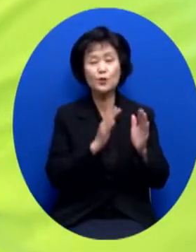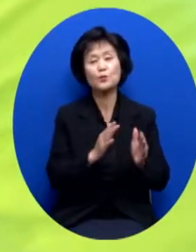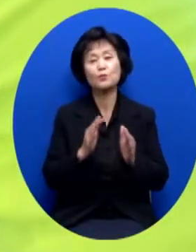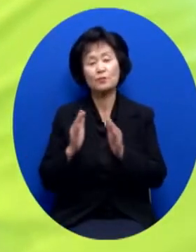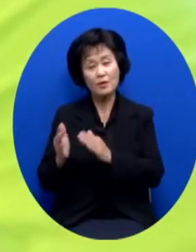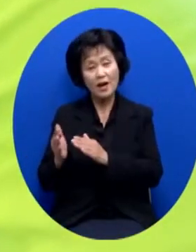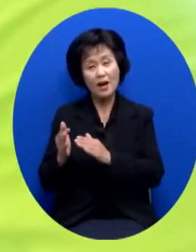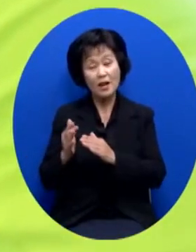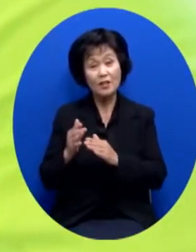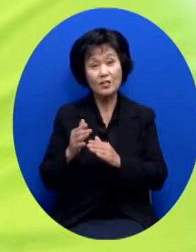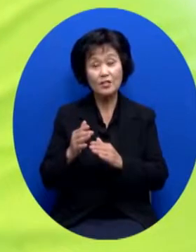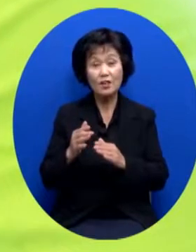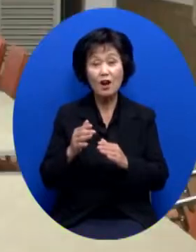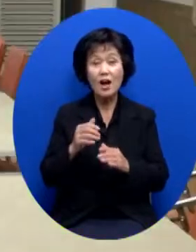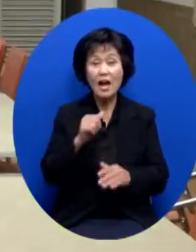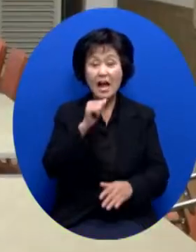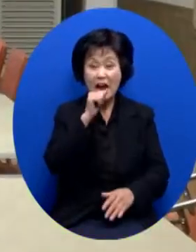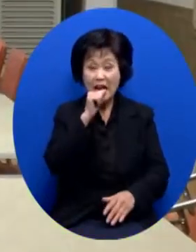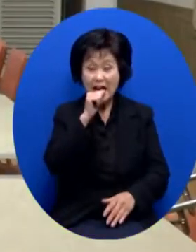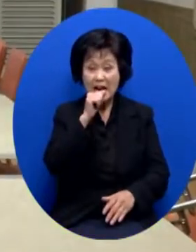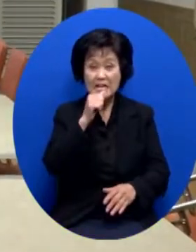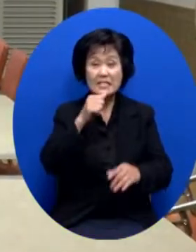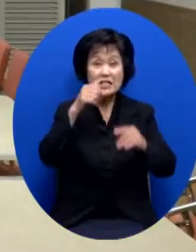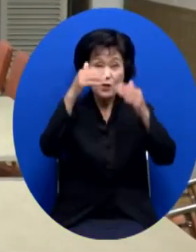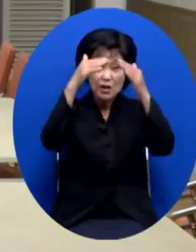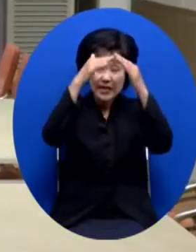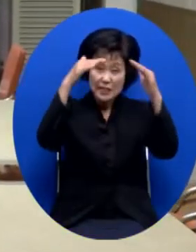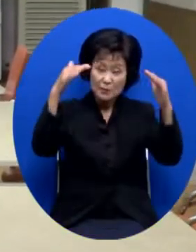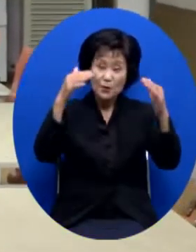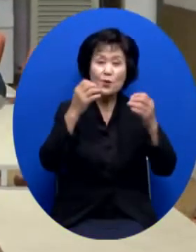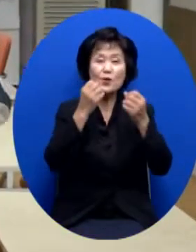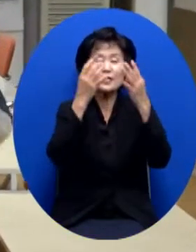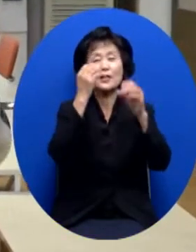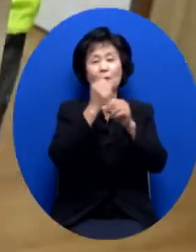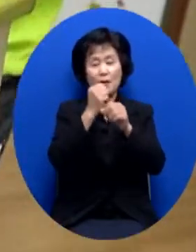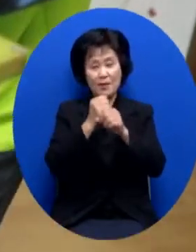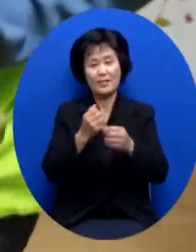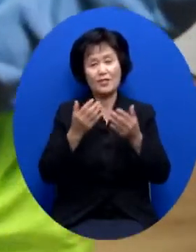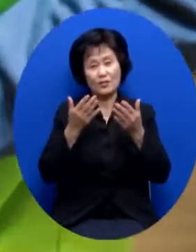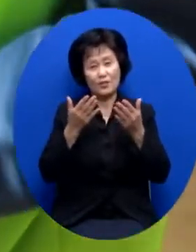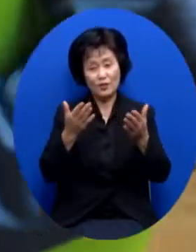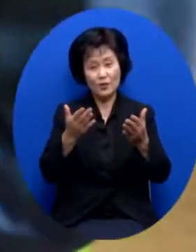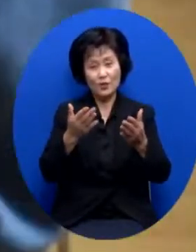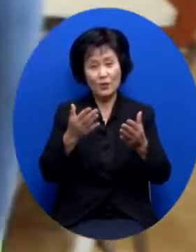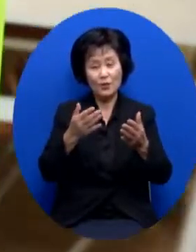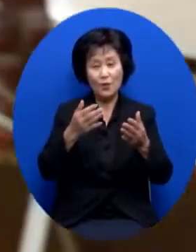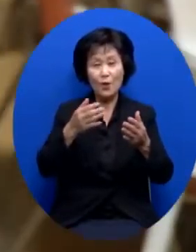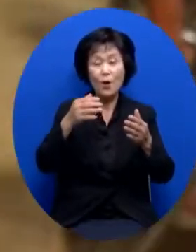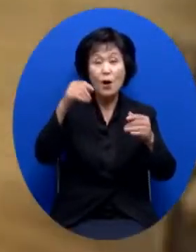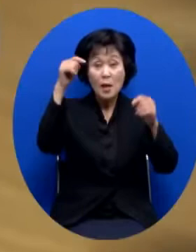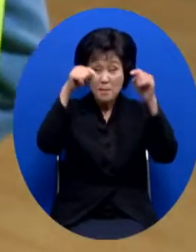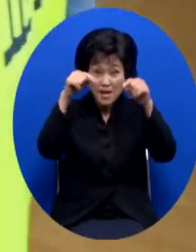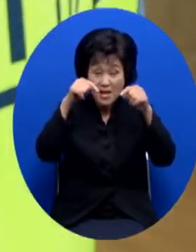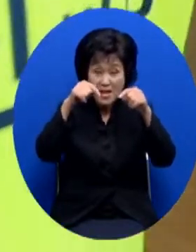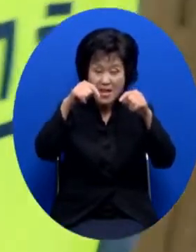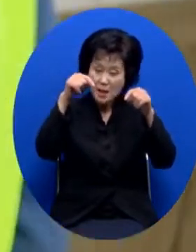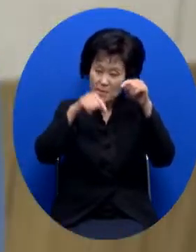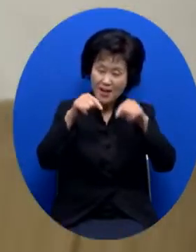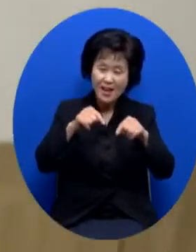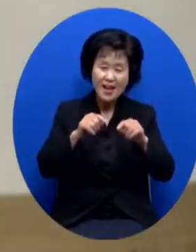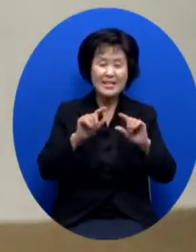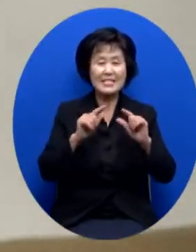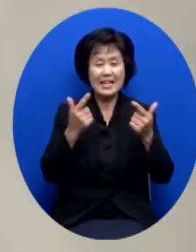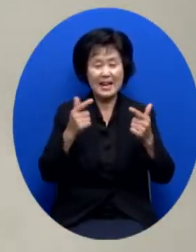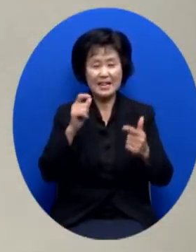해서 그 강철 패널로 지붕을 완전히 새롭게 덮어서 방수공사를 하게 되었고요. 우리가 공사를